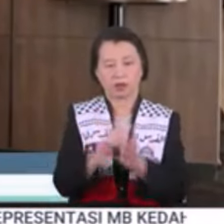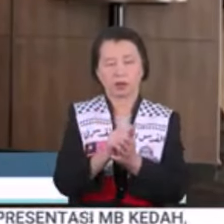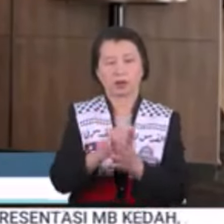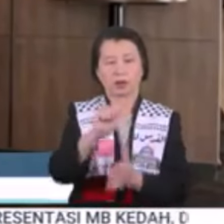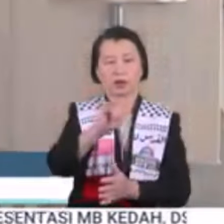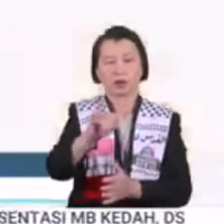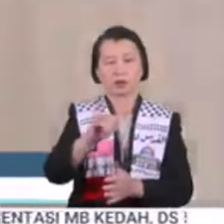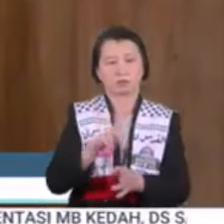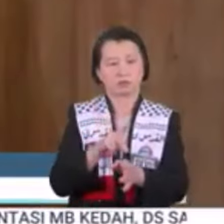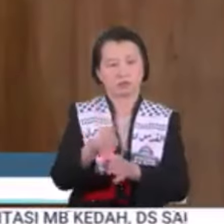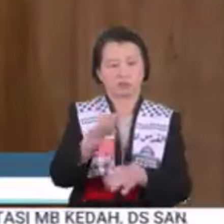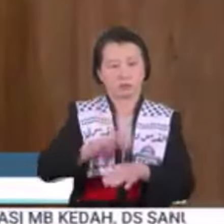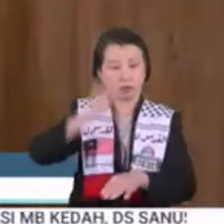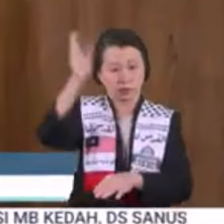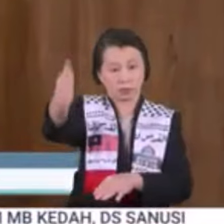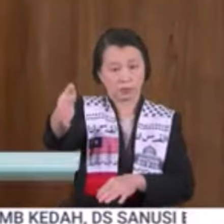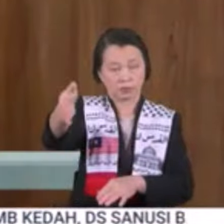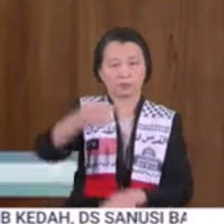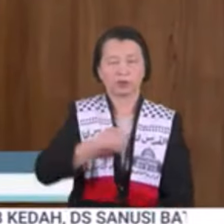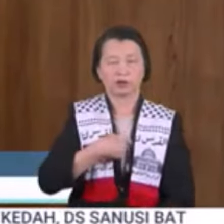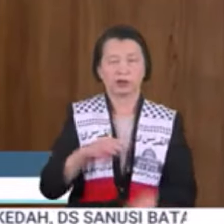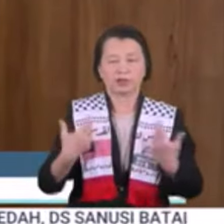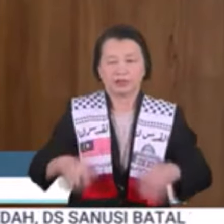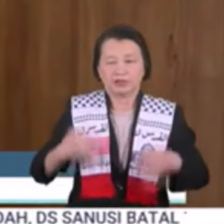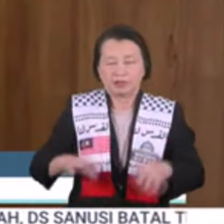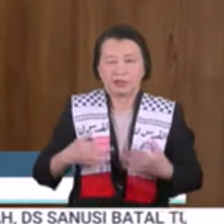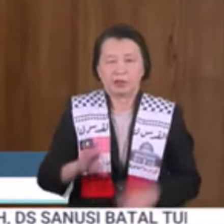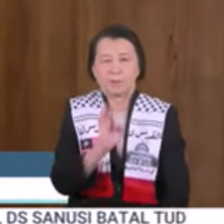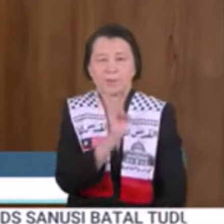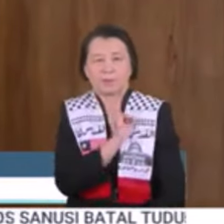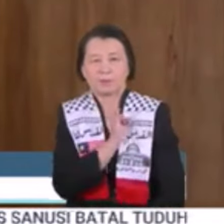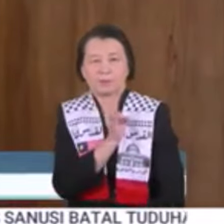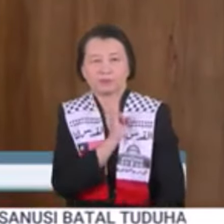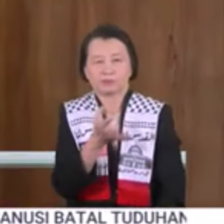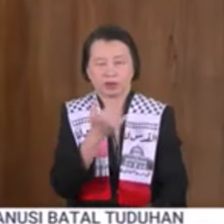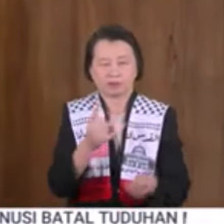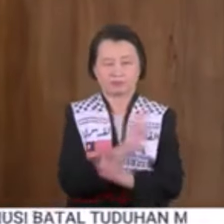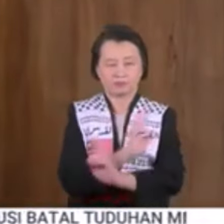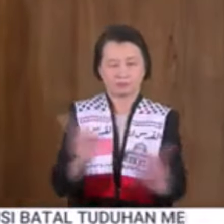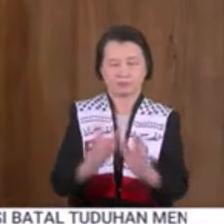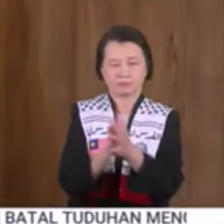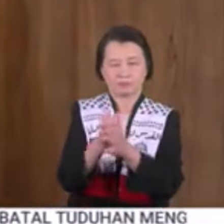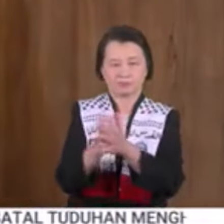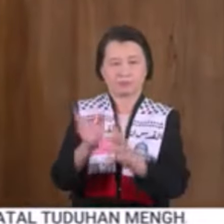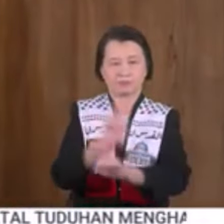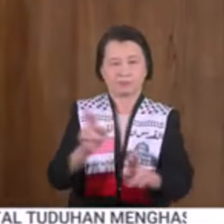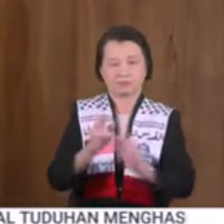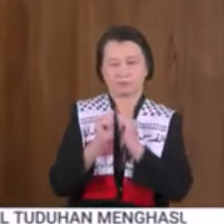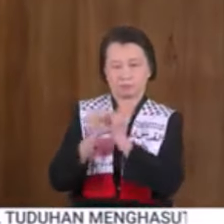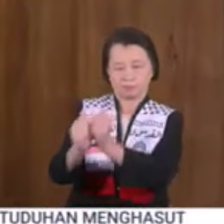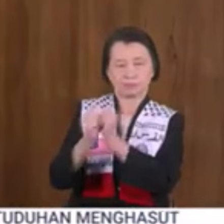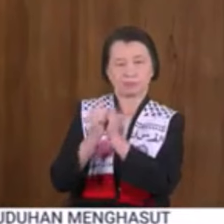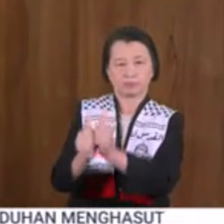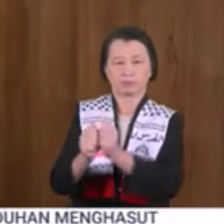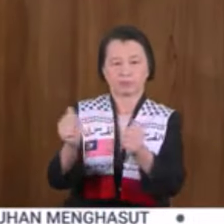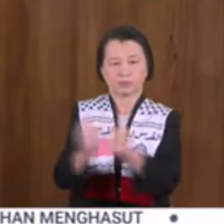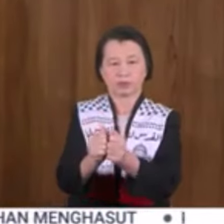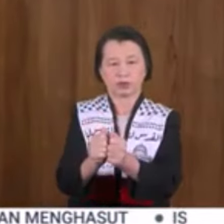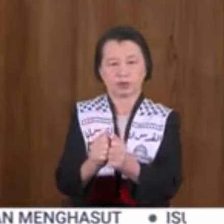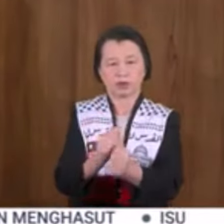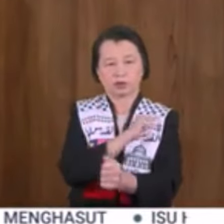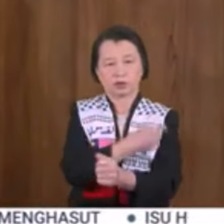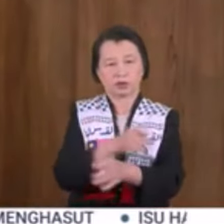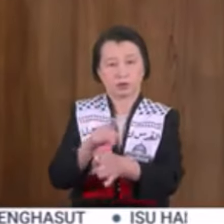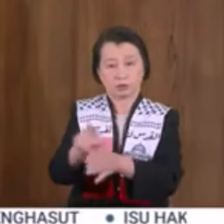pada masa hadapan. Saya sangat teruja dan bersedia untuk bersama-sama dengan